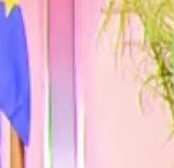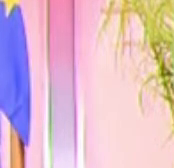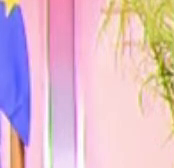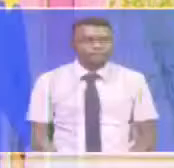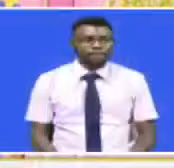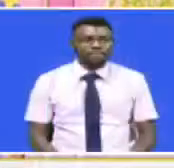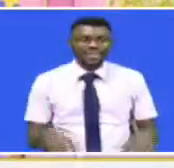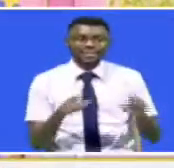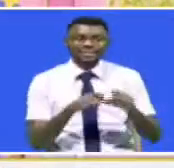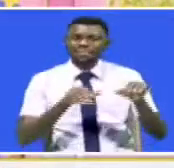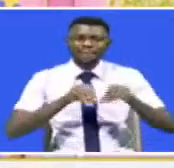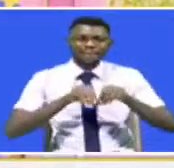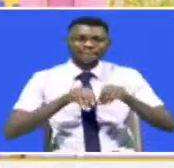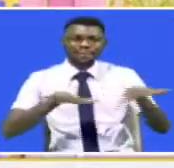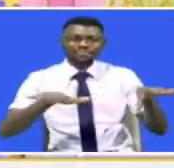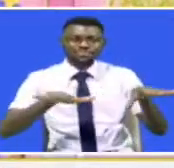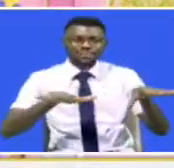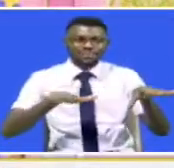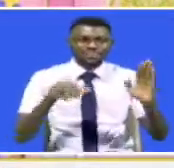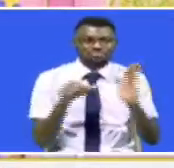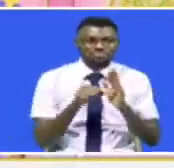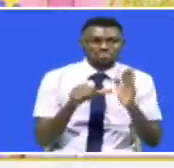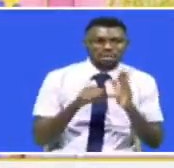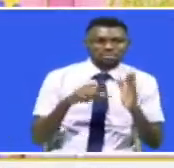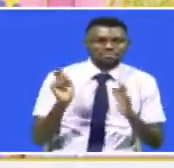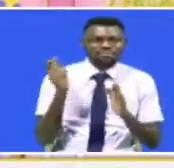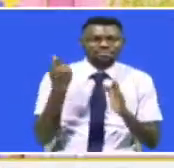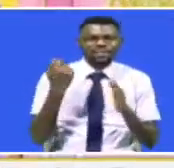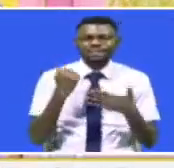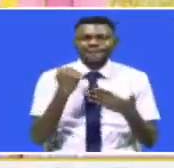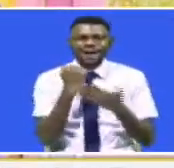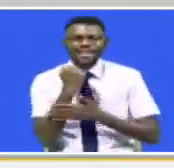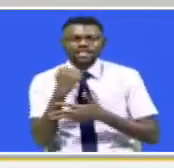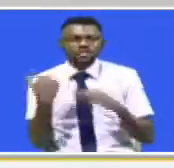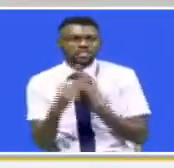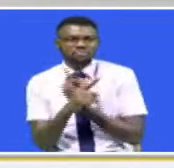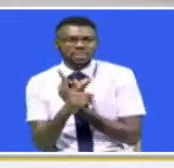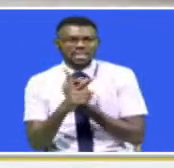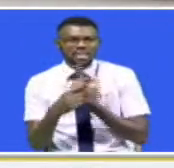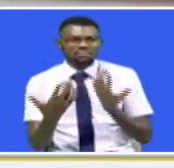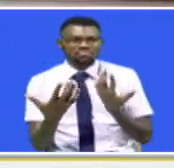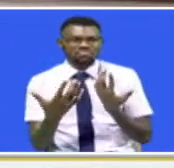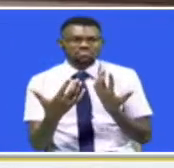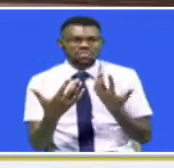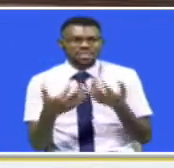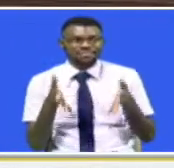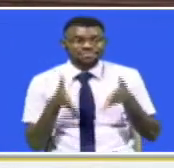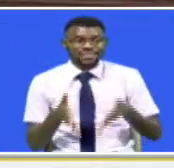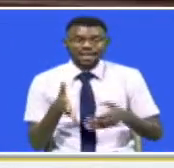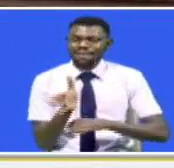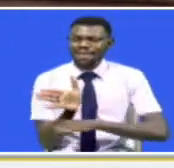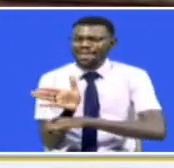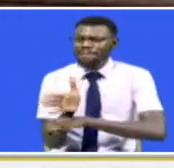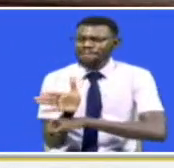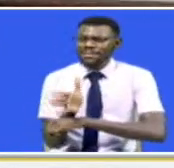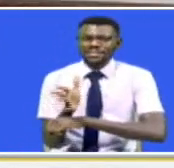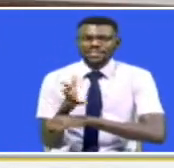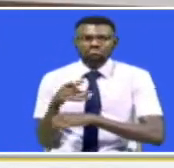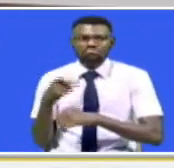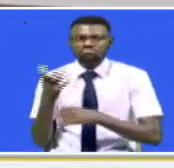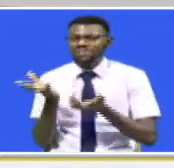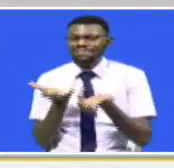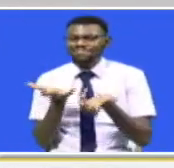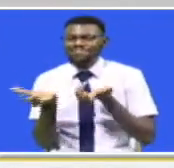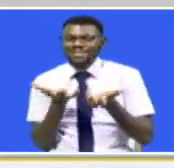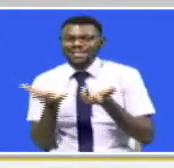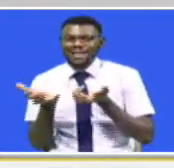na mitandaoni zikitishia uhusiano kati ya Kenya na mataifa mengine. Tayari balozi wa masuala ya mahusiano ya